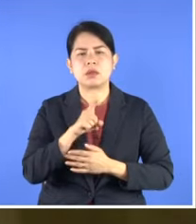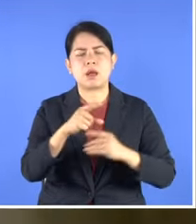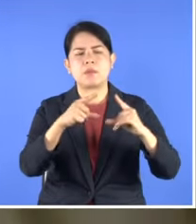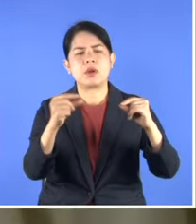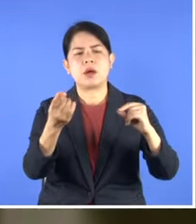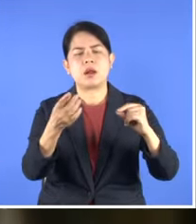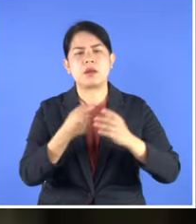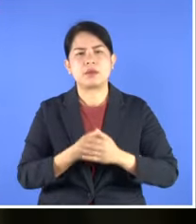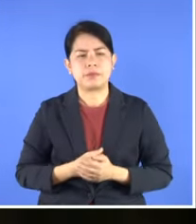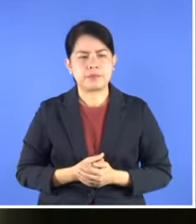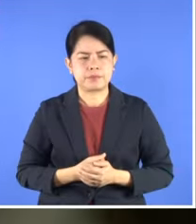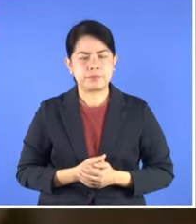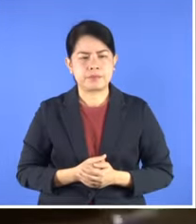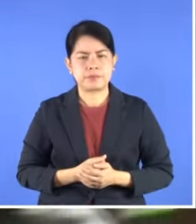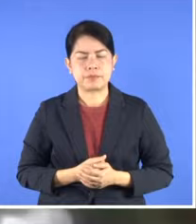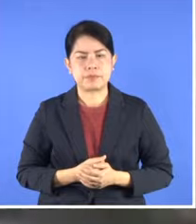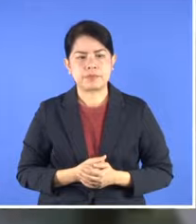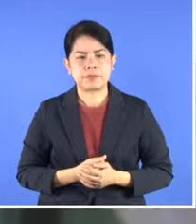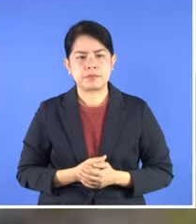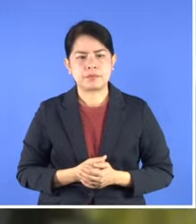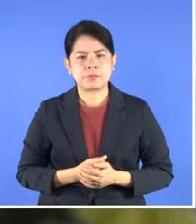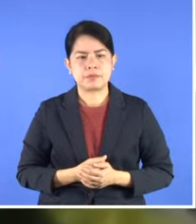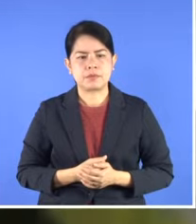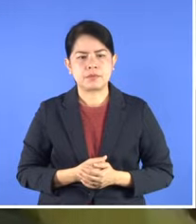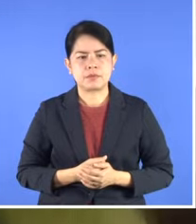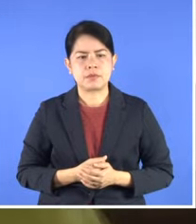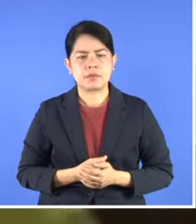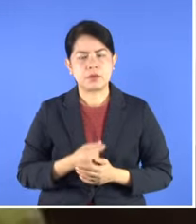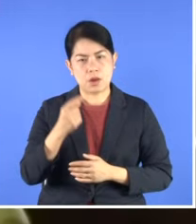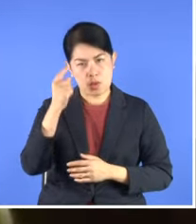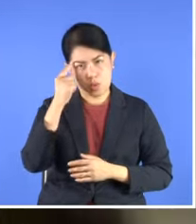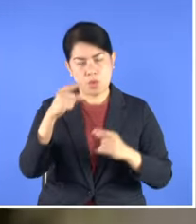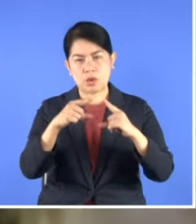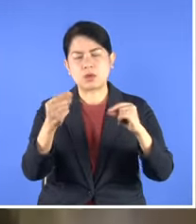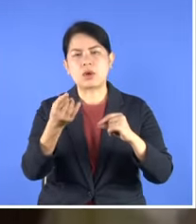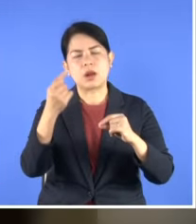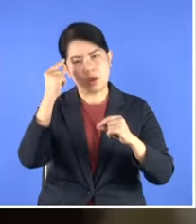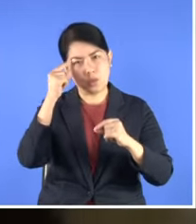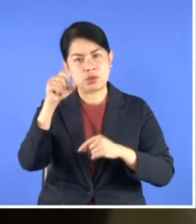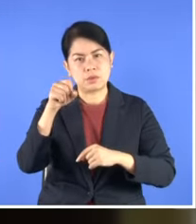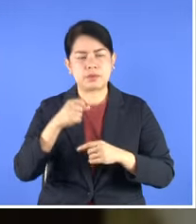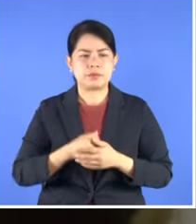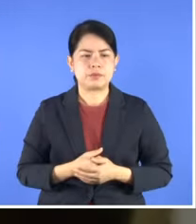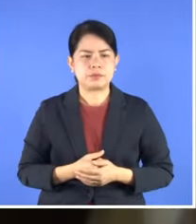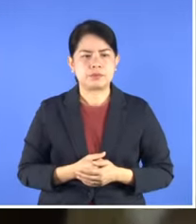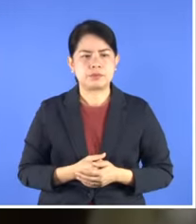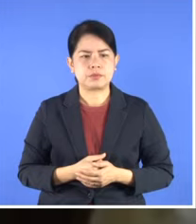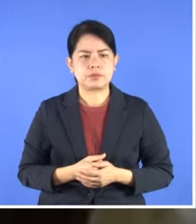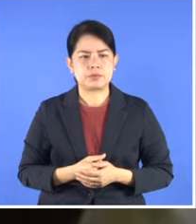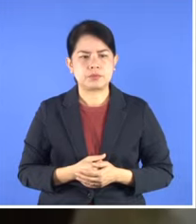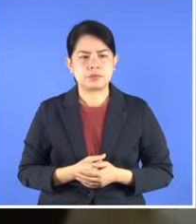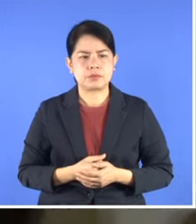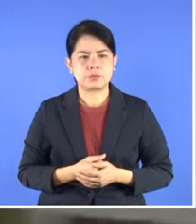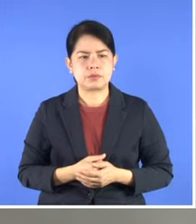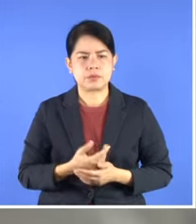เรื่องอะไรหรอ เรื่องอะไรพี่คนผมอยากให้คุณ คุณก็รู้ดี บางข้อบางข้อพี่คนสุดบางข้อพี ่แกโอเคนะยอม